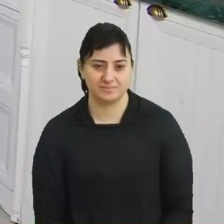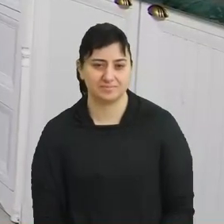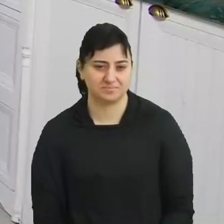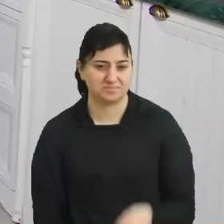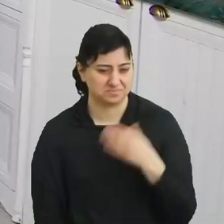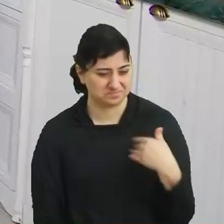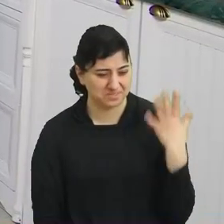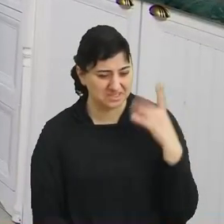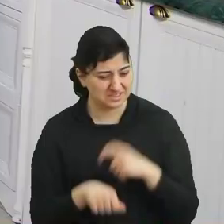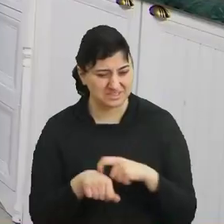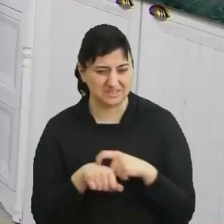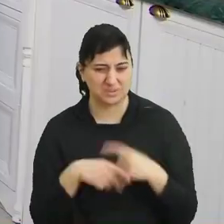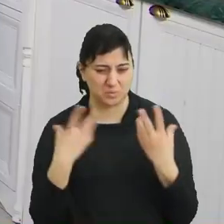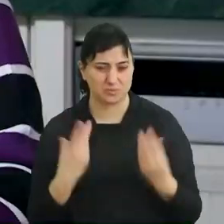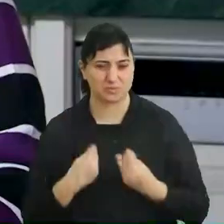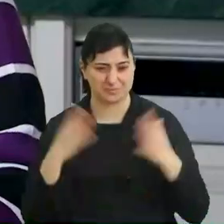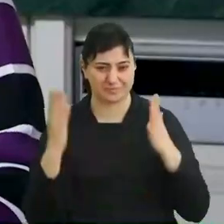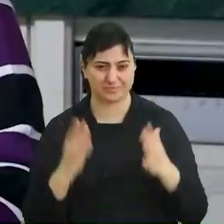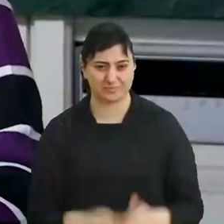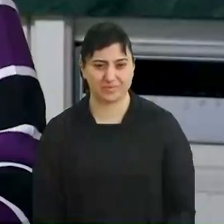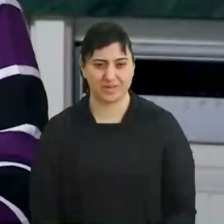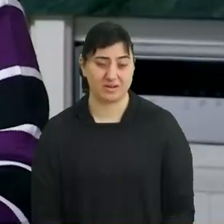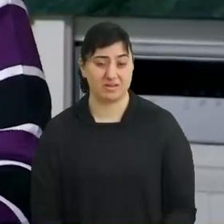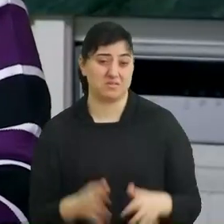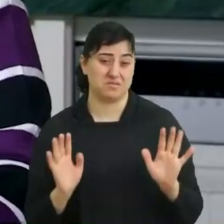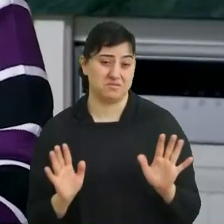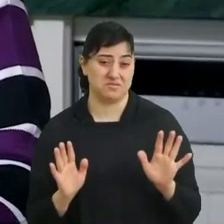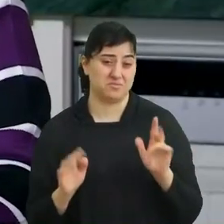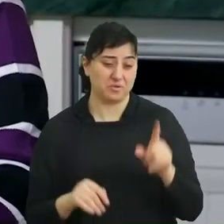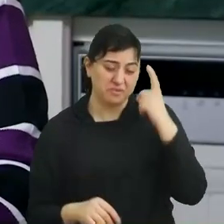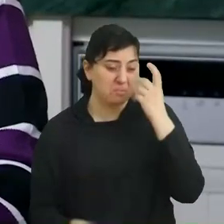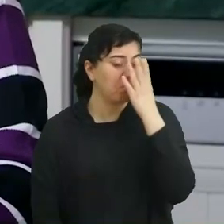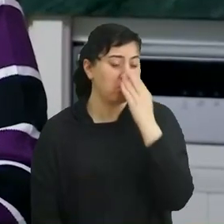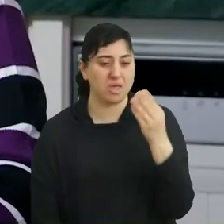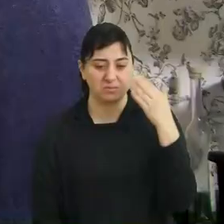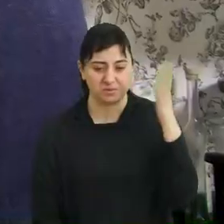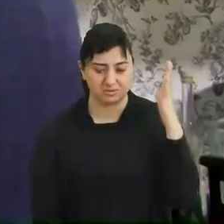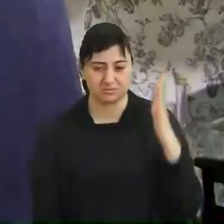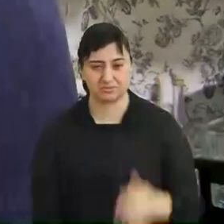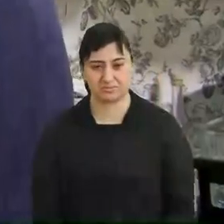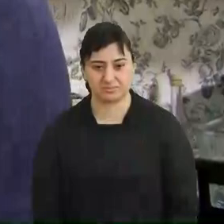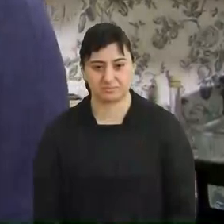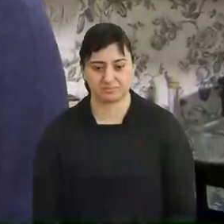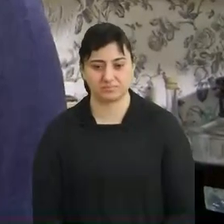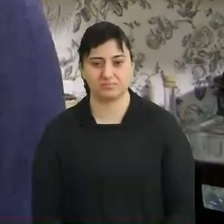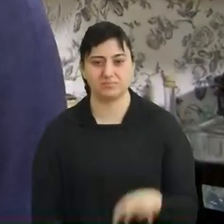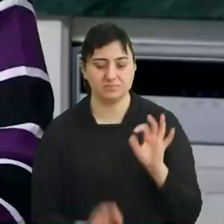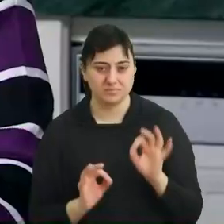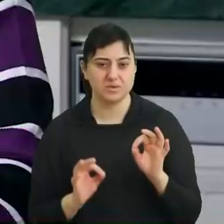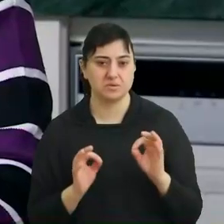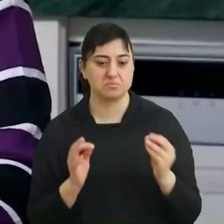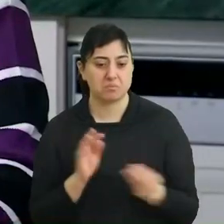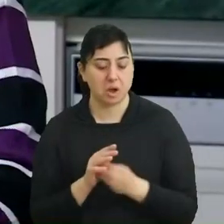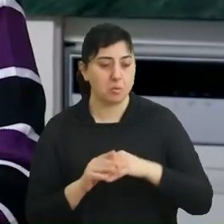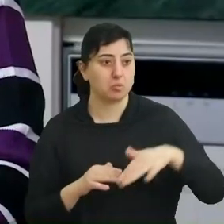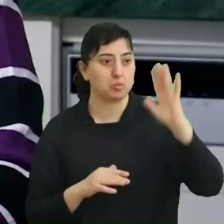oturmuş. Sinir oldum ya. Sarp'i Dumbo fikrimi beğenmedi Sarp'i. Yani bahçelerin